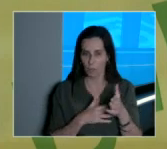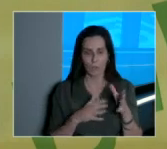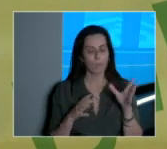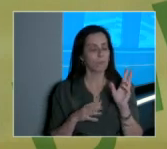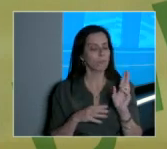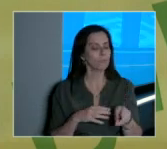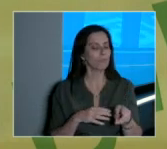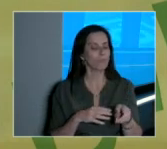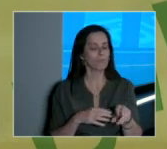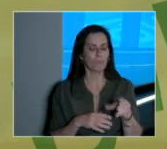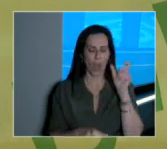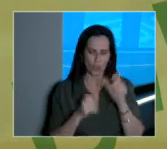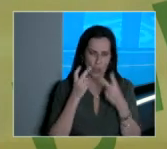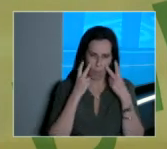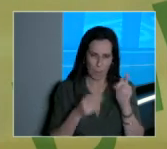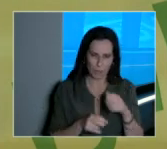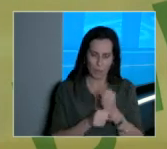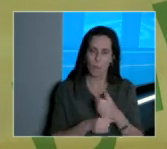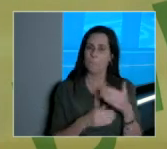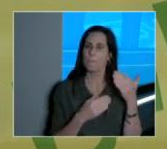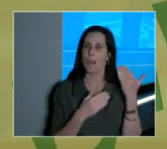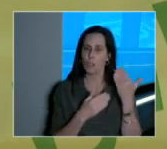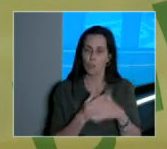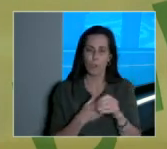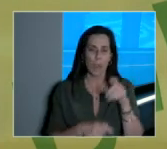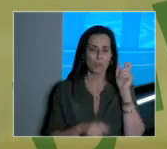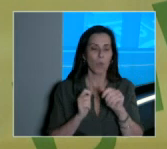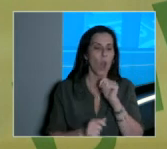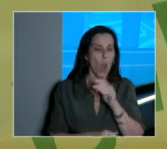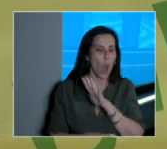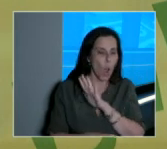תחת עינו הפקוחה של הציבור. בסופו של דבר, אם הציבור